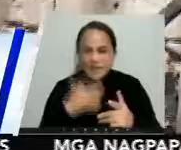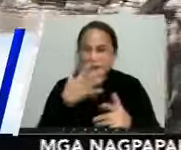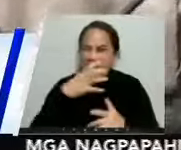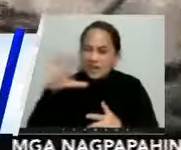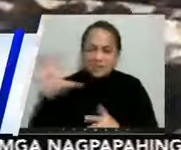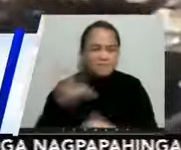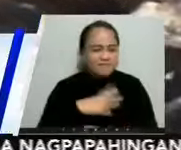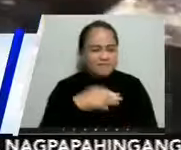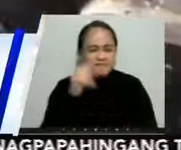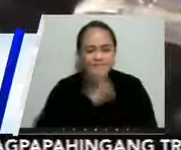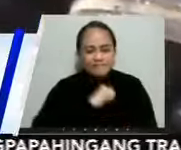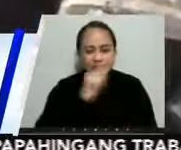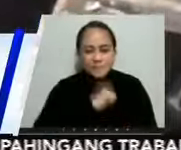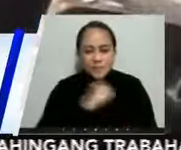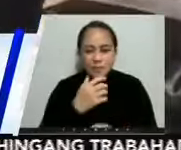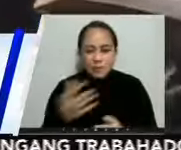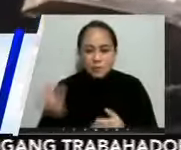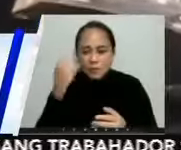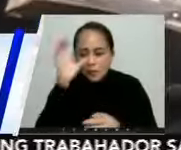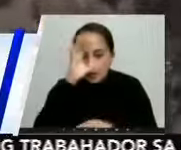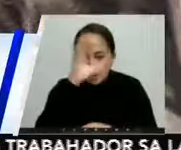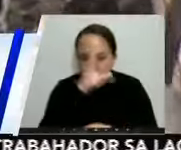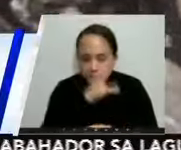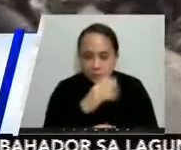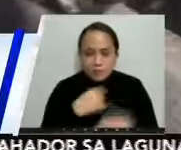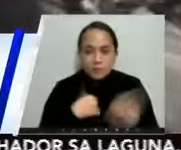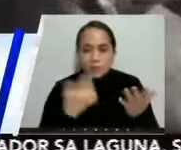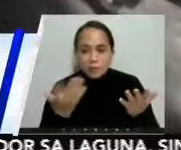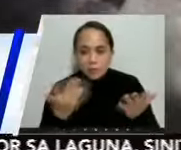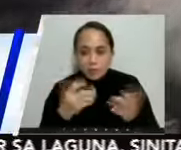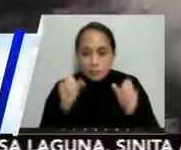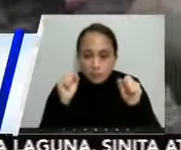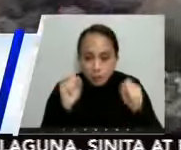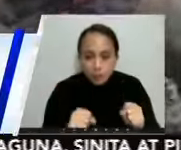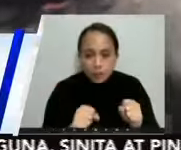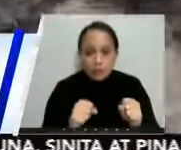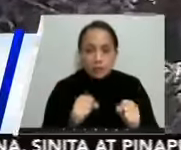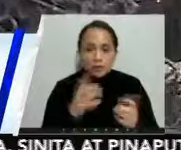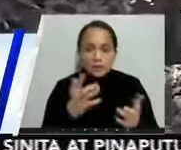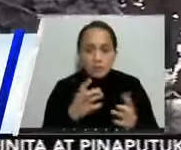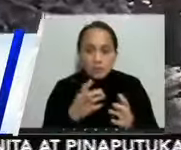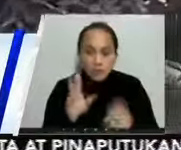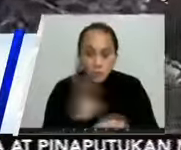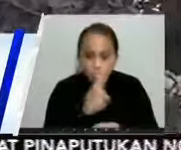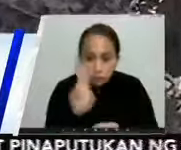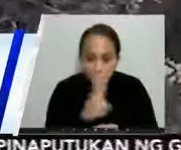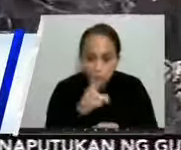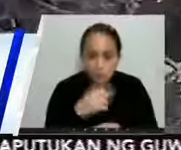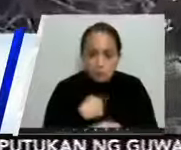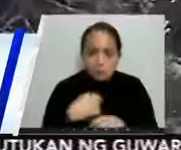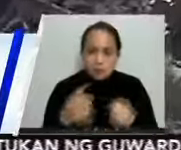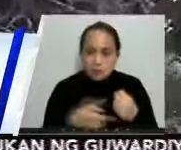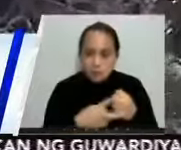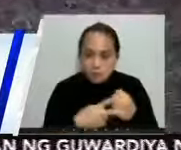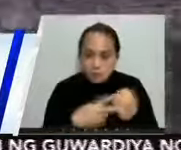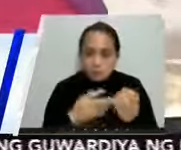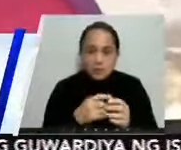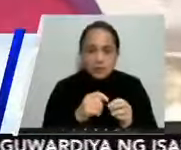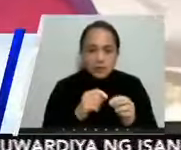ang mga residente sa mga pwede pang mapakinabangan may nag-iipon na lang ng mga pako at samutsaring bakal pa para